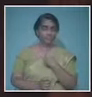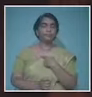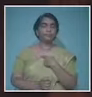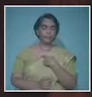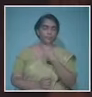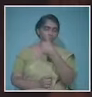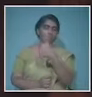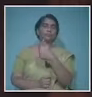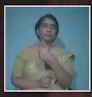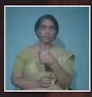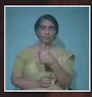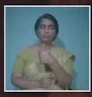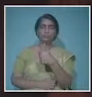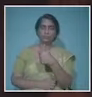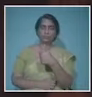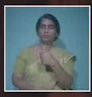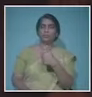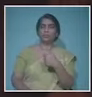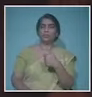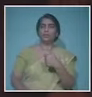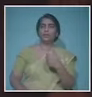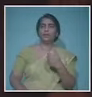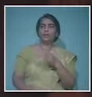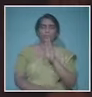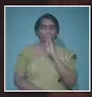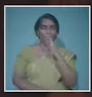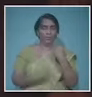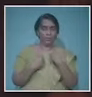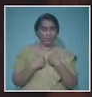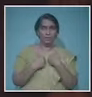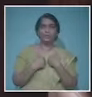හරියටම හරි. දැන් අපි ගත්තොත්